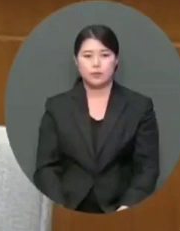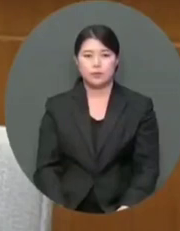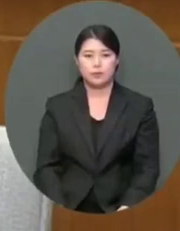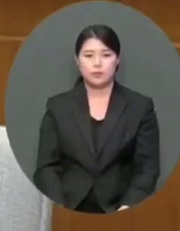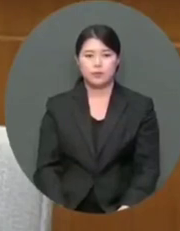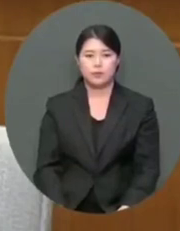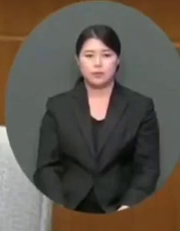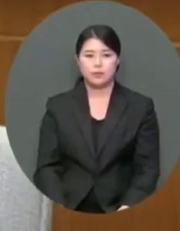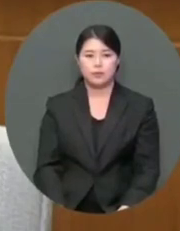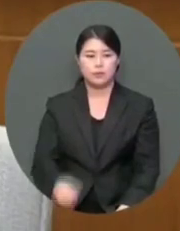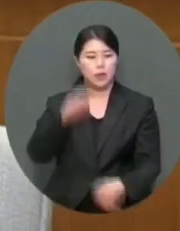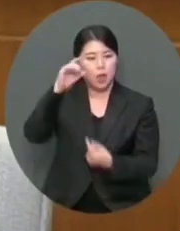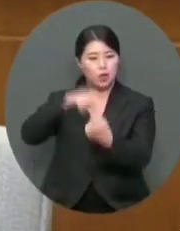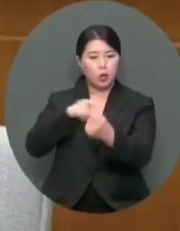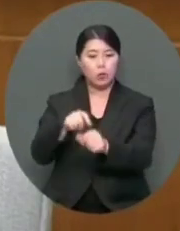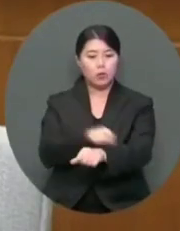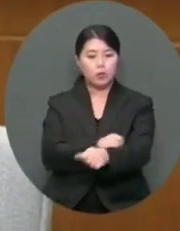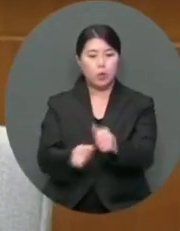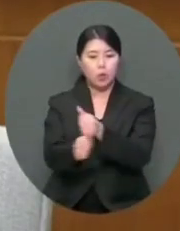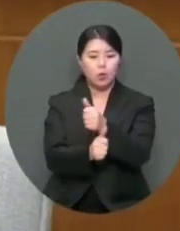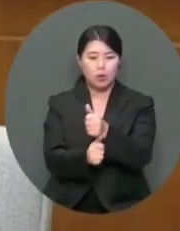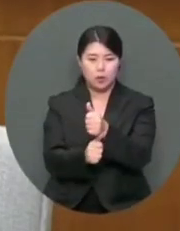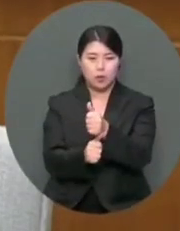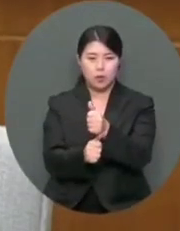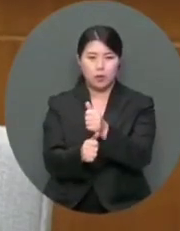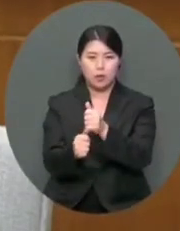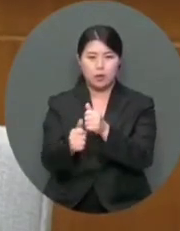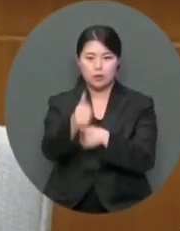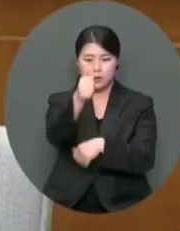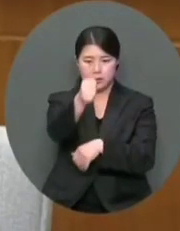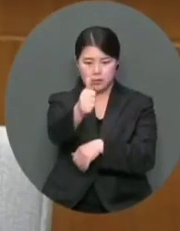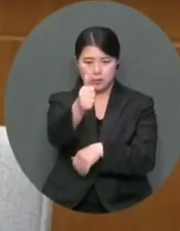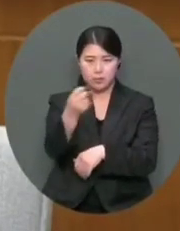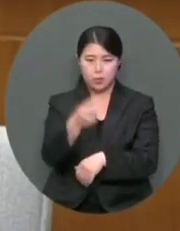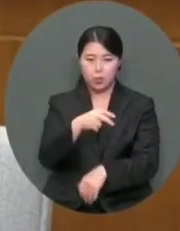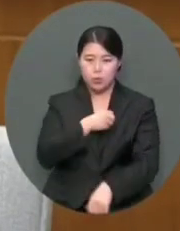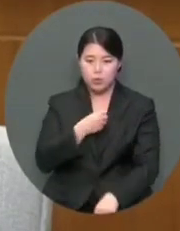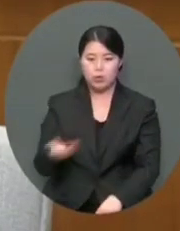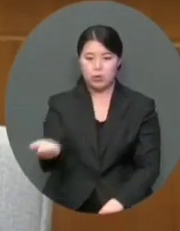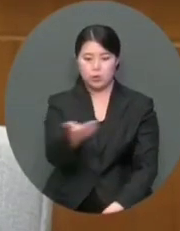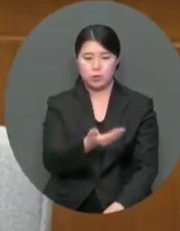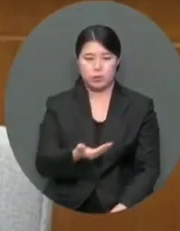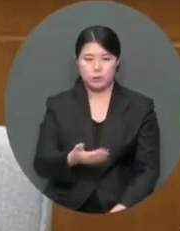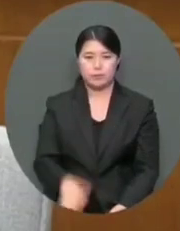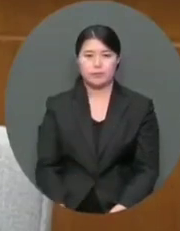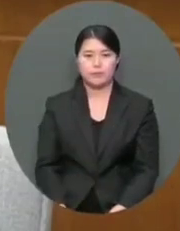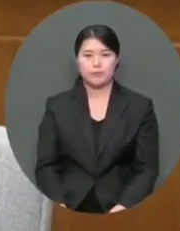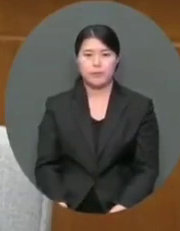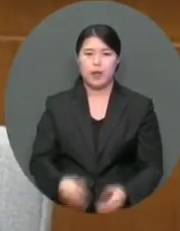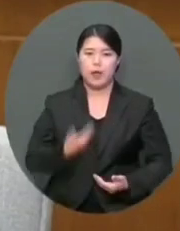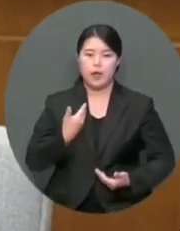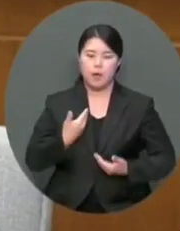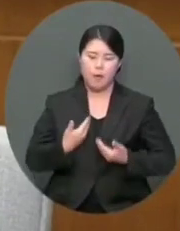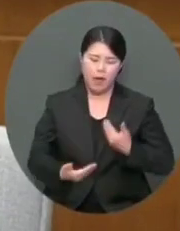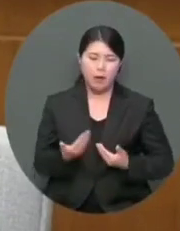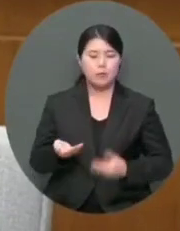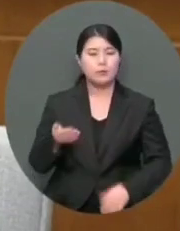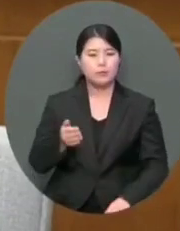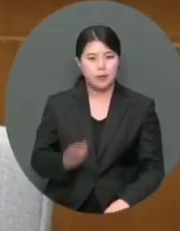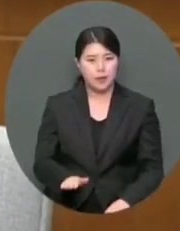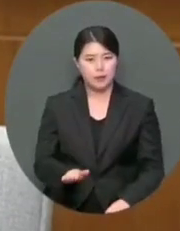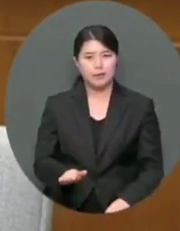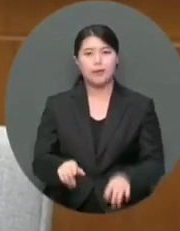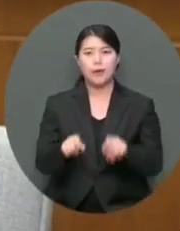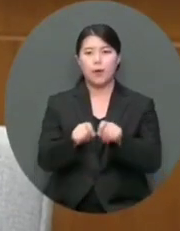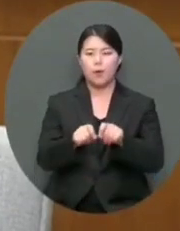존경하는 인사청문특별위원회 권성동 위원장님 그리고 위원님 여러분 바쁘신 가운데도 오랜 시간